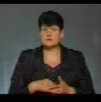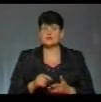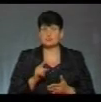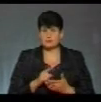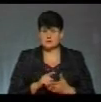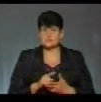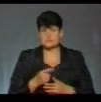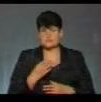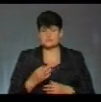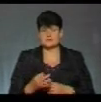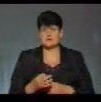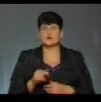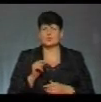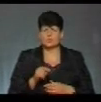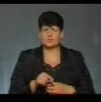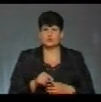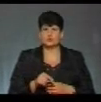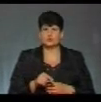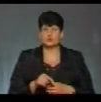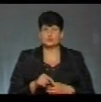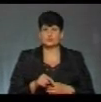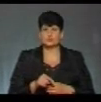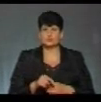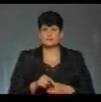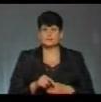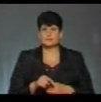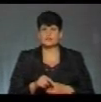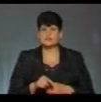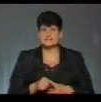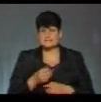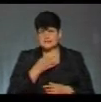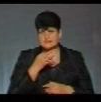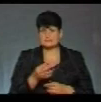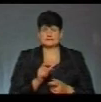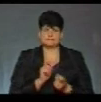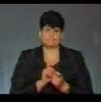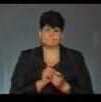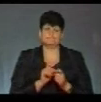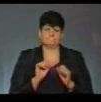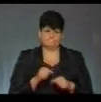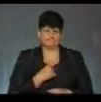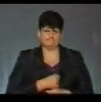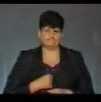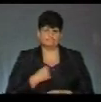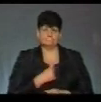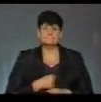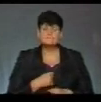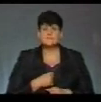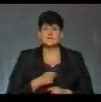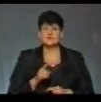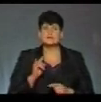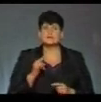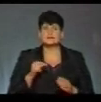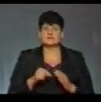чи зобов'язана. І ось тут вже вербалізовано, адекватно висловити свої почуття злості і тривоги за те, що дитина